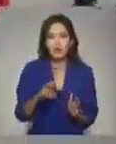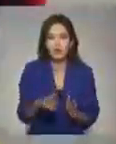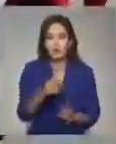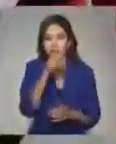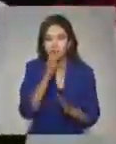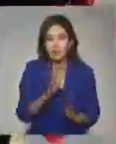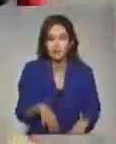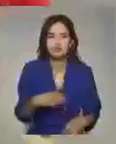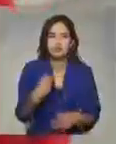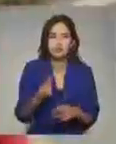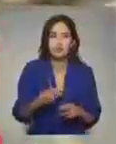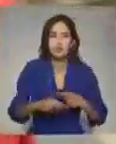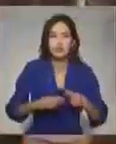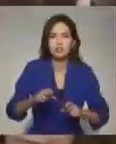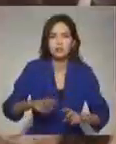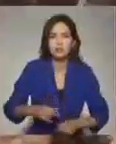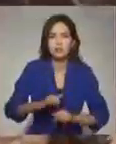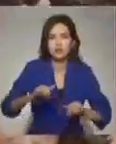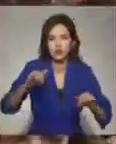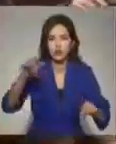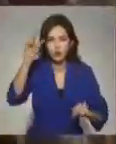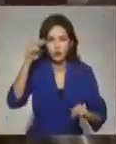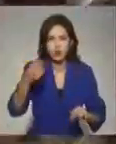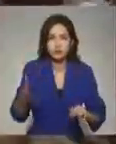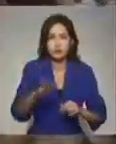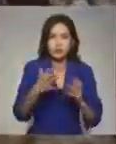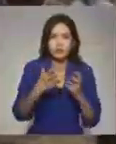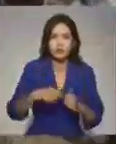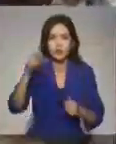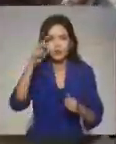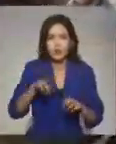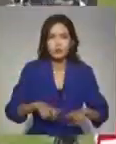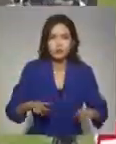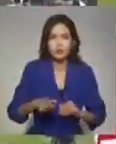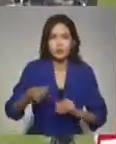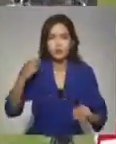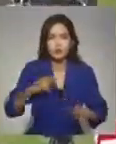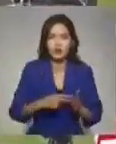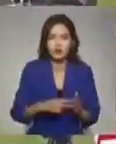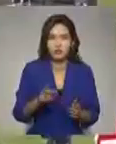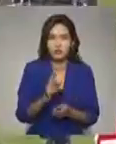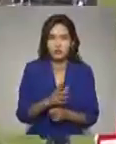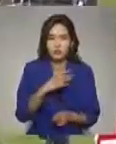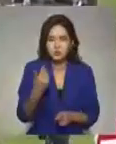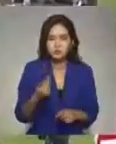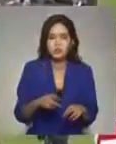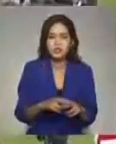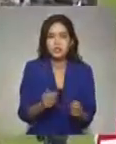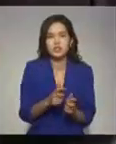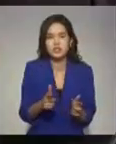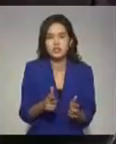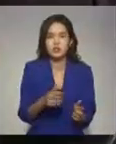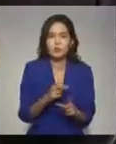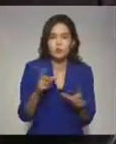содержать растущее число пенсионеров. Лидеры профсоюзов же считают, правительству пора услышать голоса простых рабочих. Они становятся все громче.